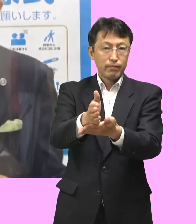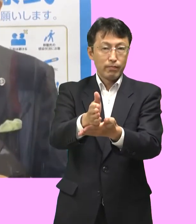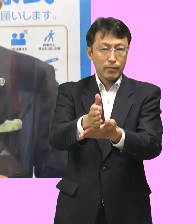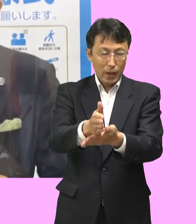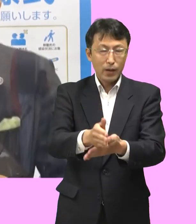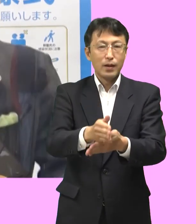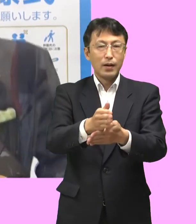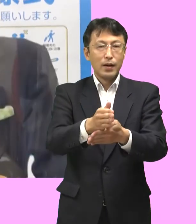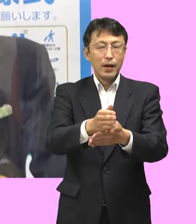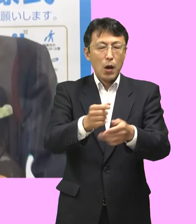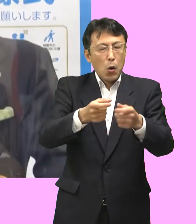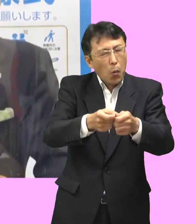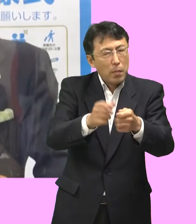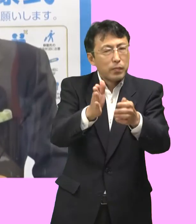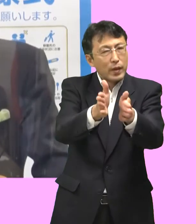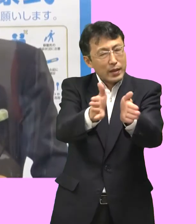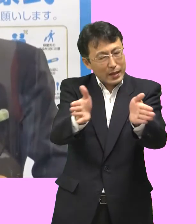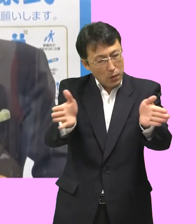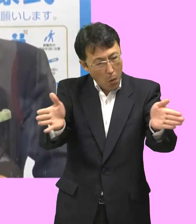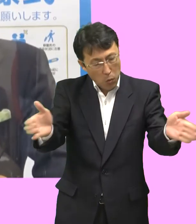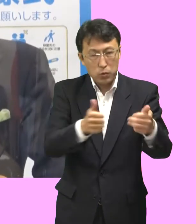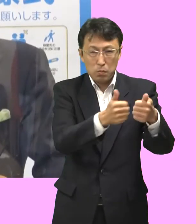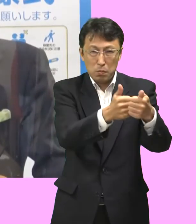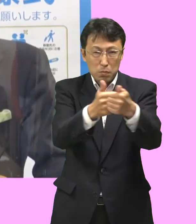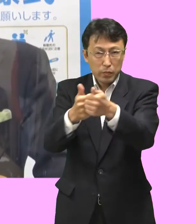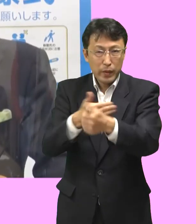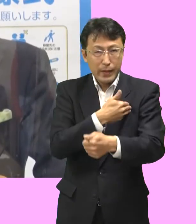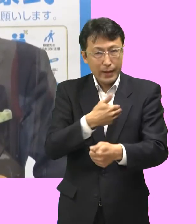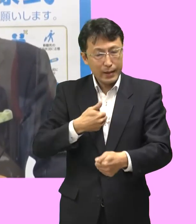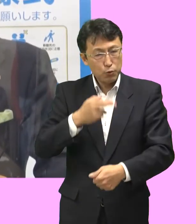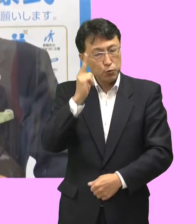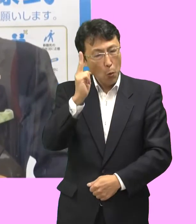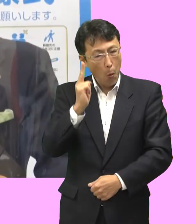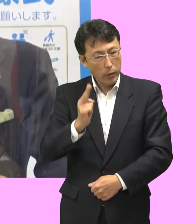捉えて検査は実施していきたいと考えております。